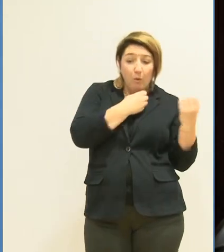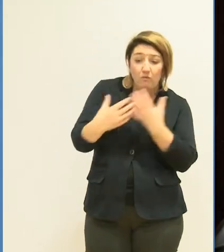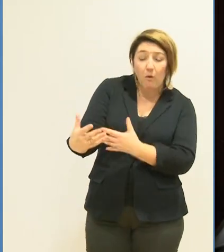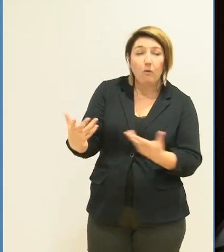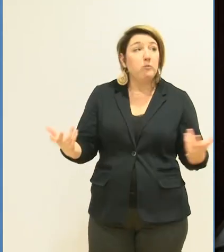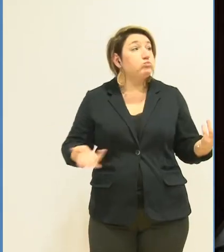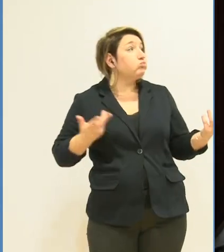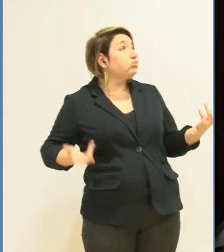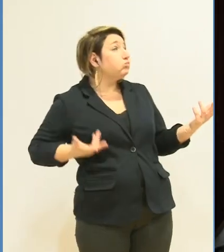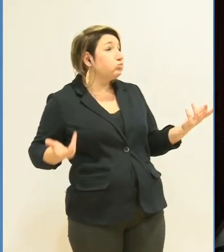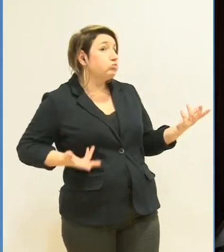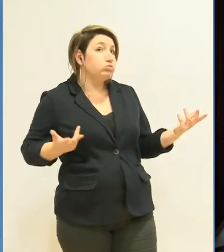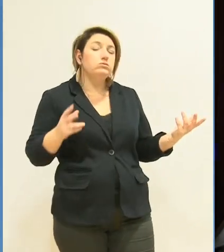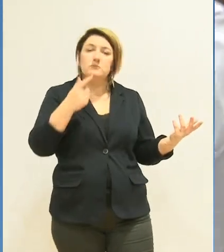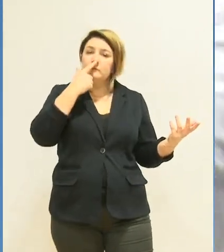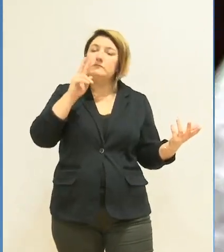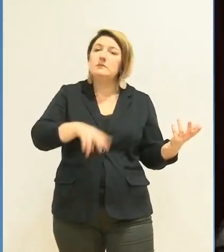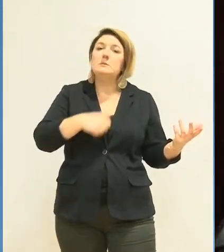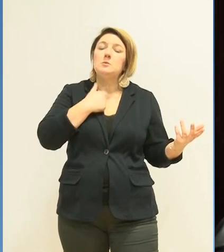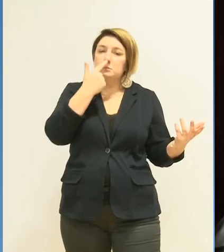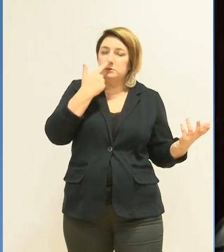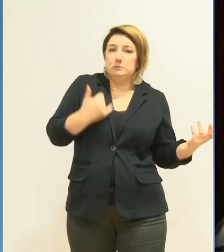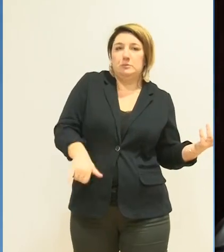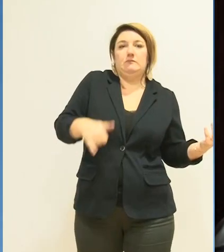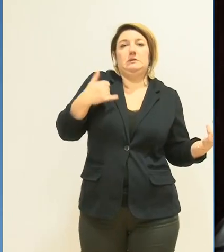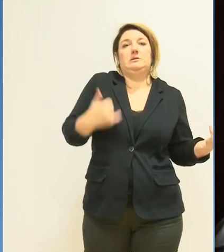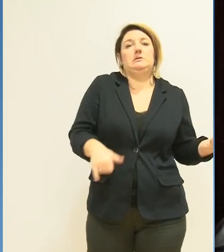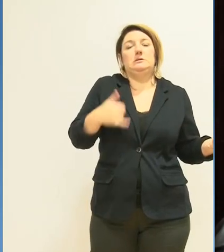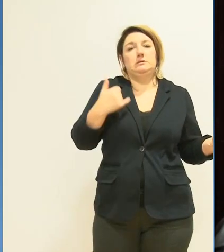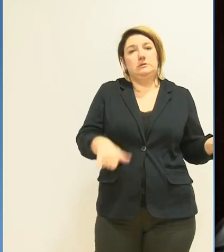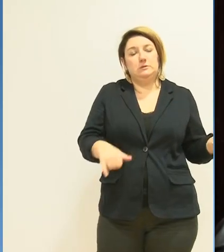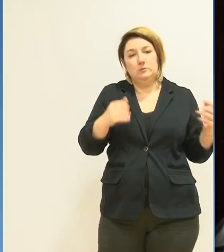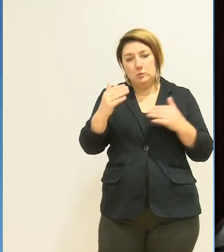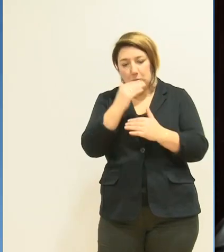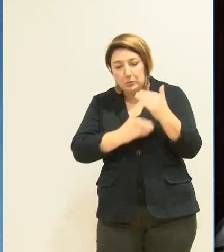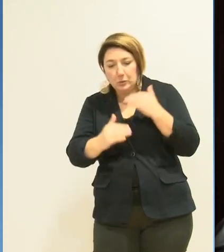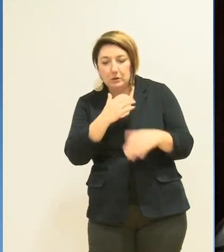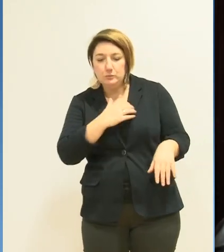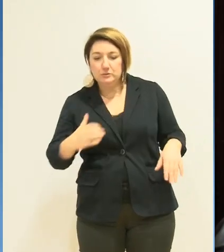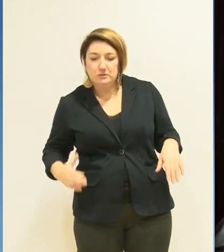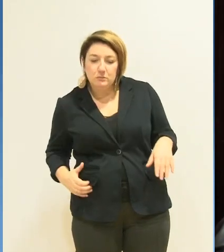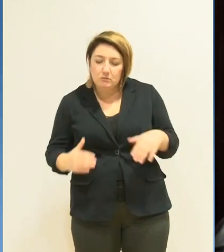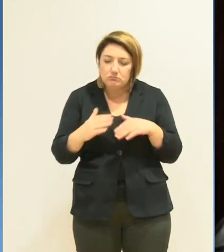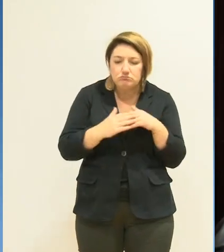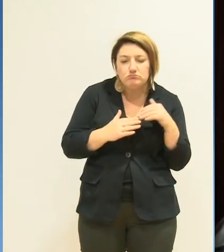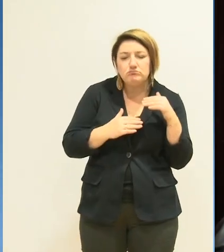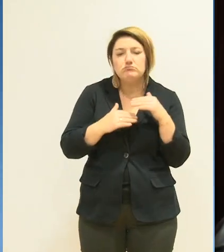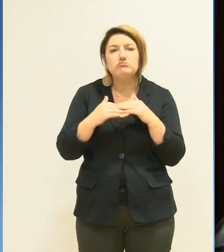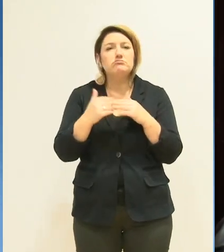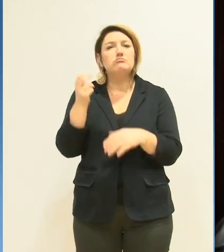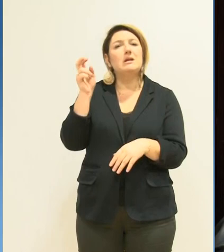beaucoup à faire beaucoup à faire pour construire un programme municipal qui doit à la fois